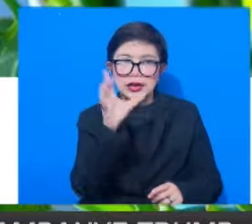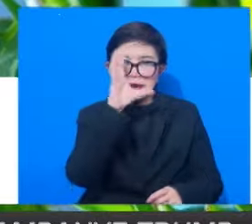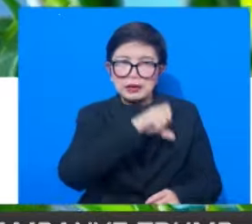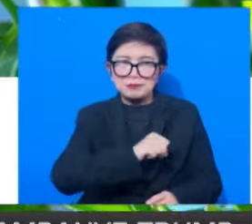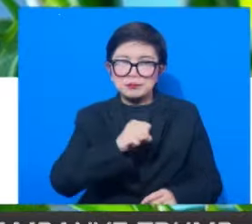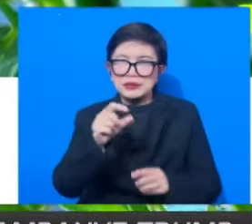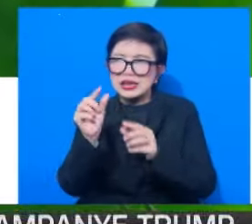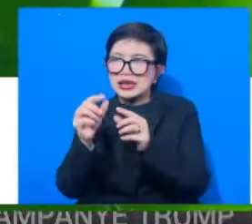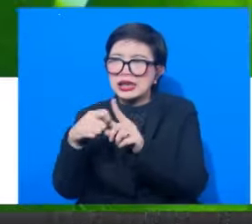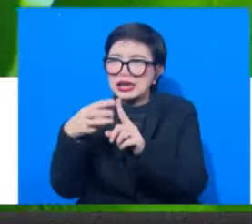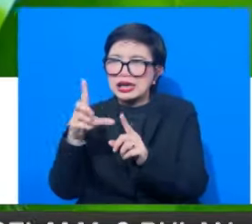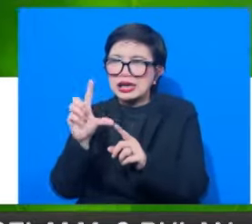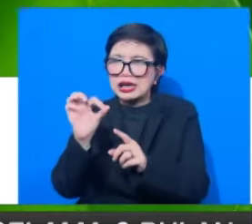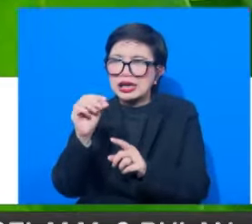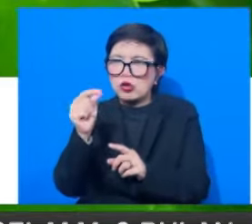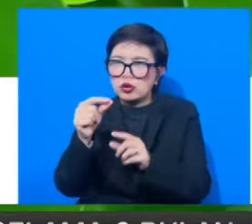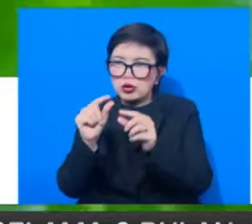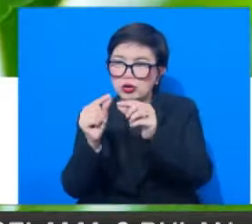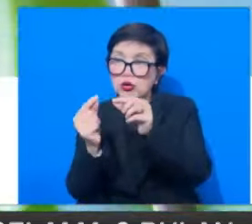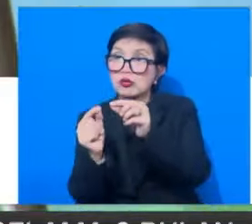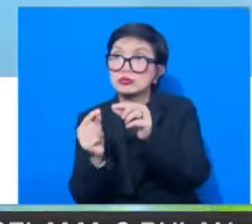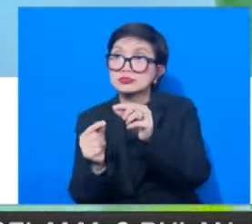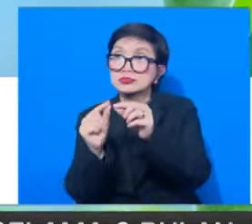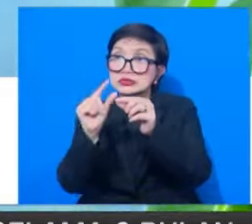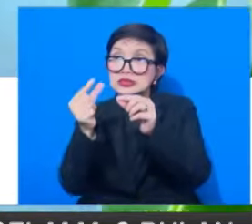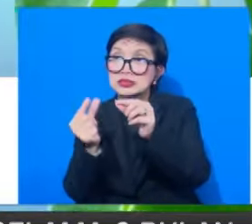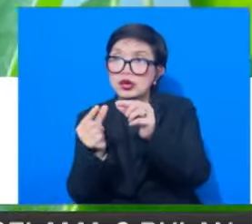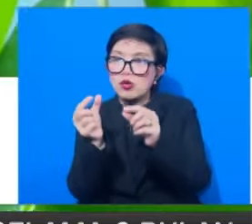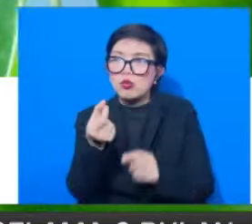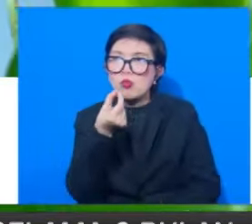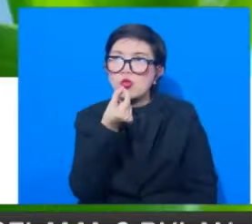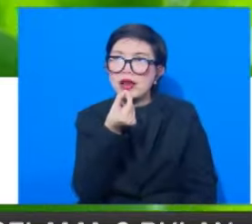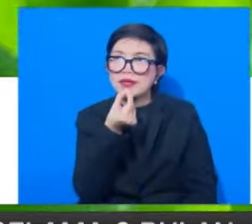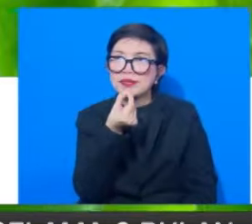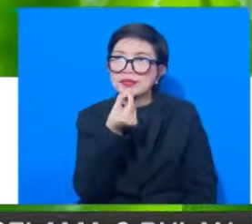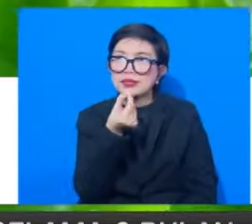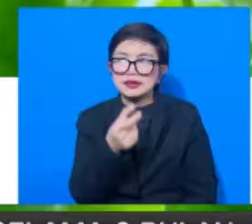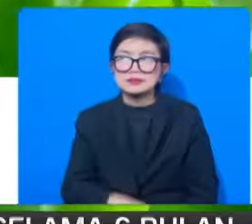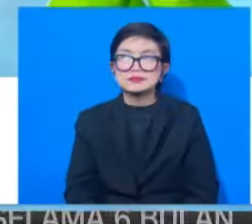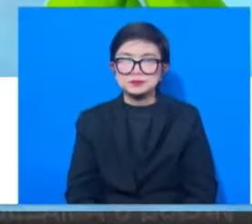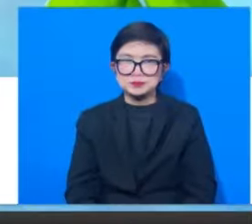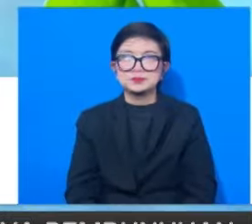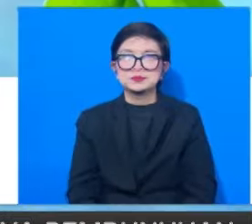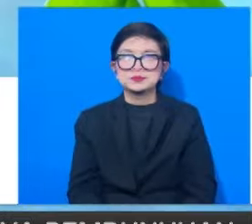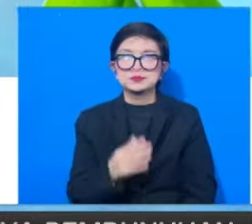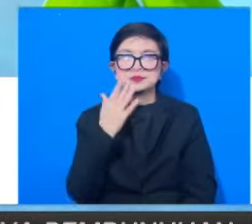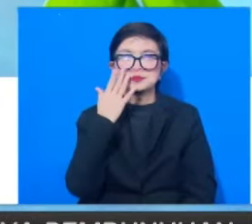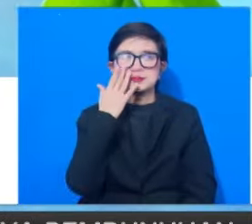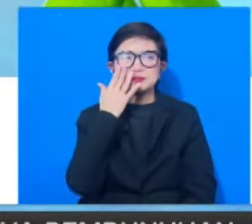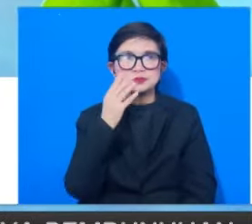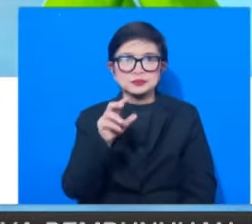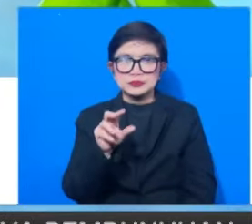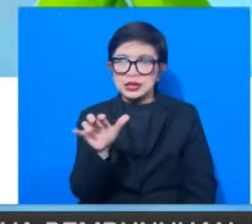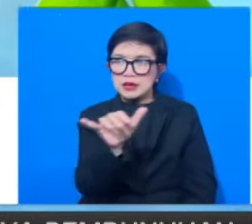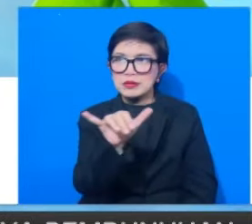bentuknya pun lebih runcing. Sementara daun kelor memiliki ujung yang bulat dan berukuran lebih kecil. Kedua daun ini